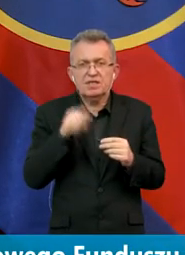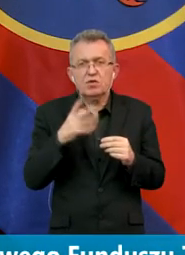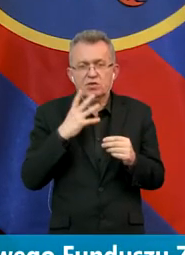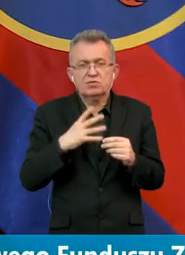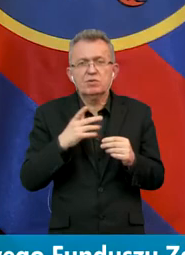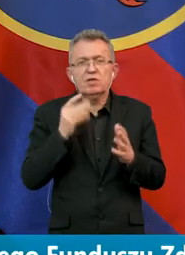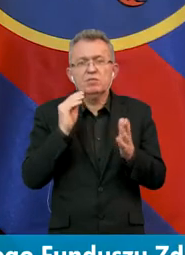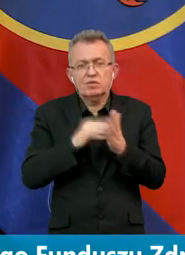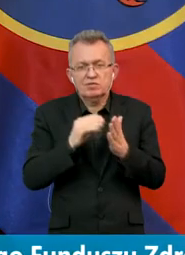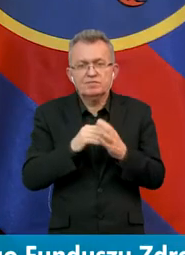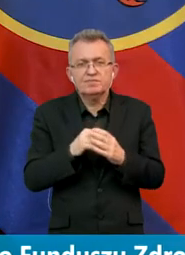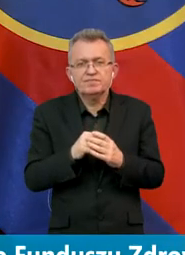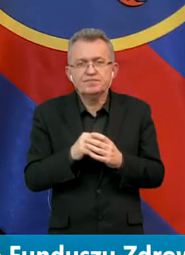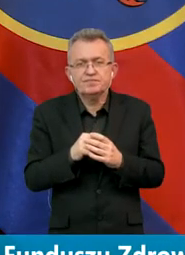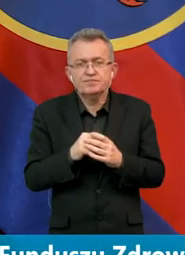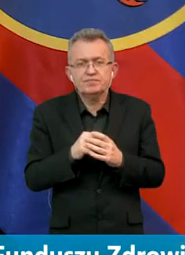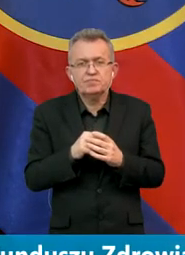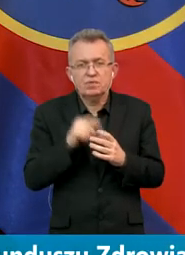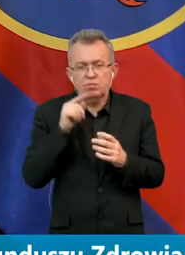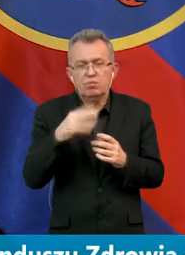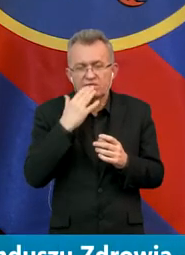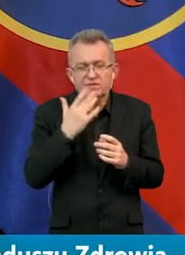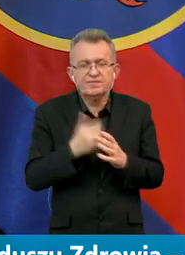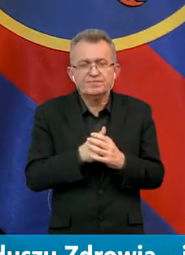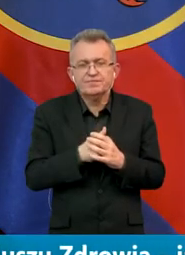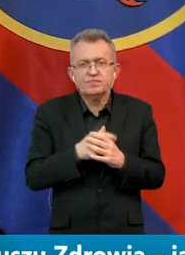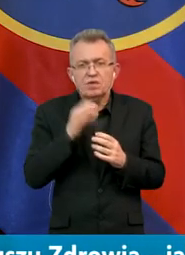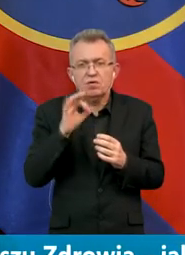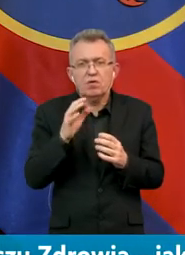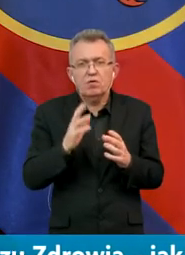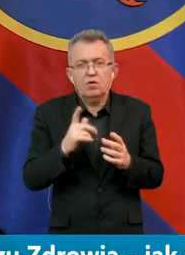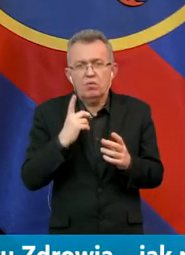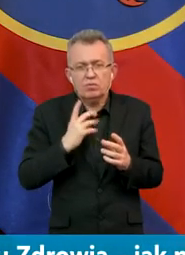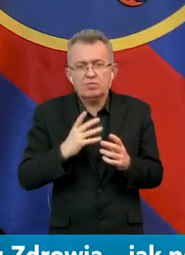różnych potrzebach o nich mówić, choćby obsługa osób